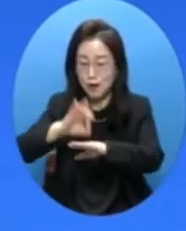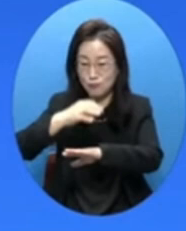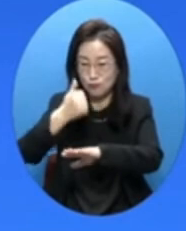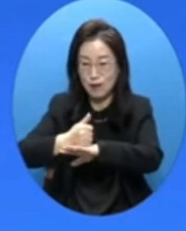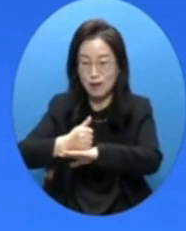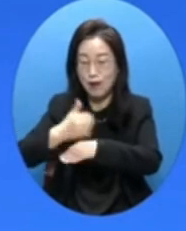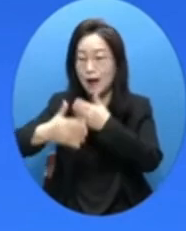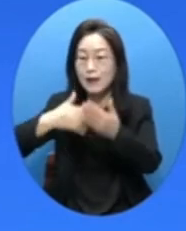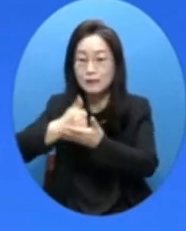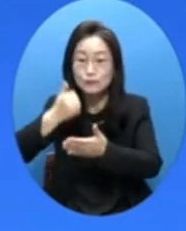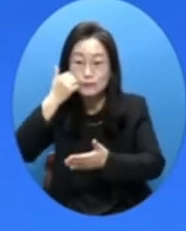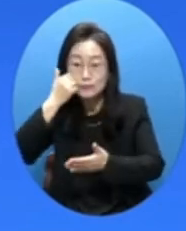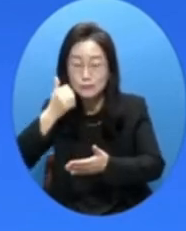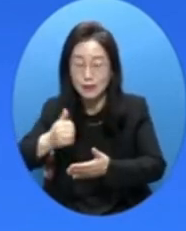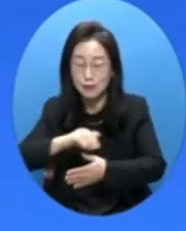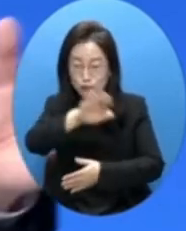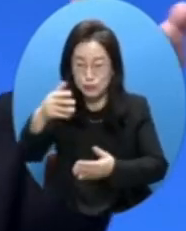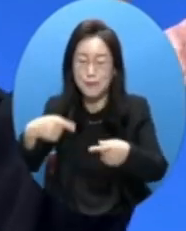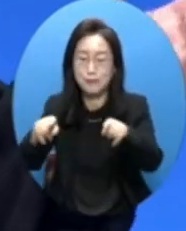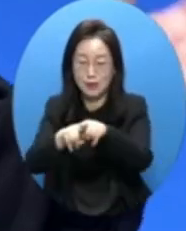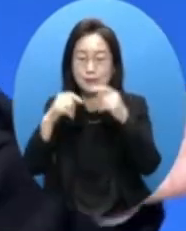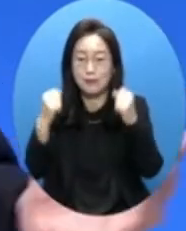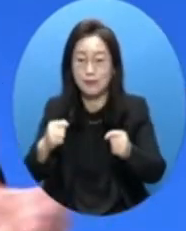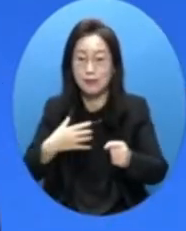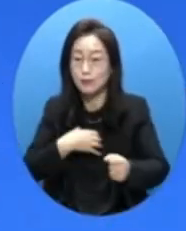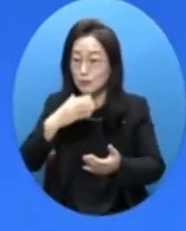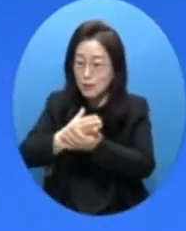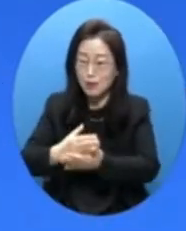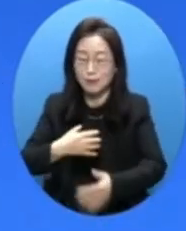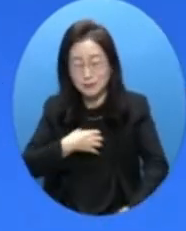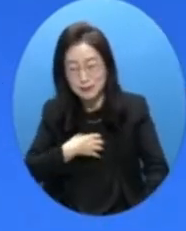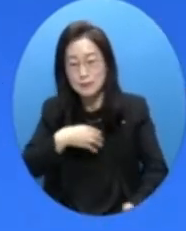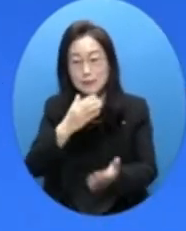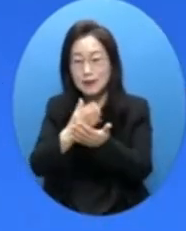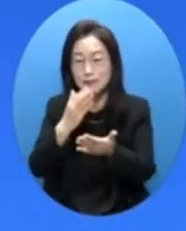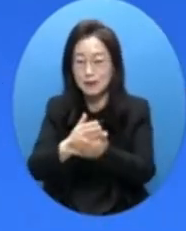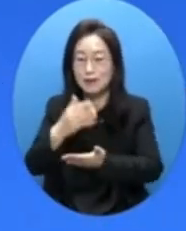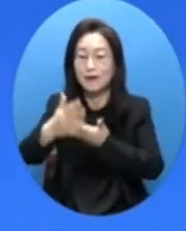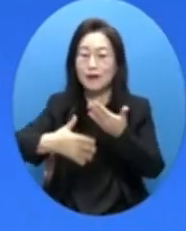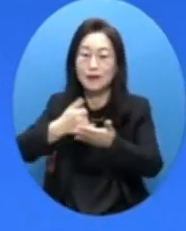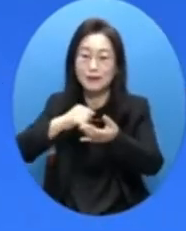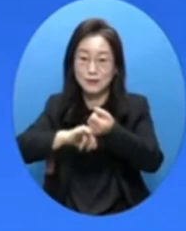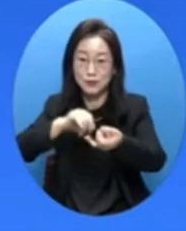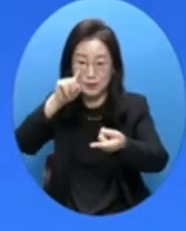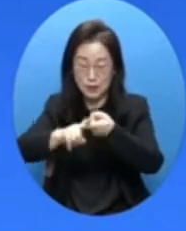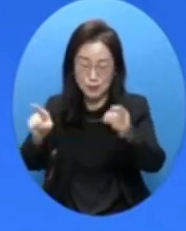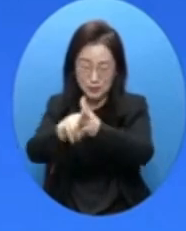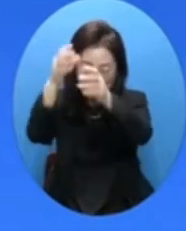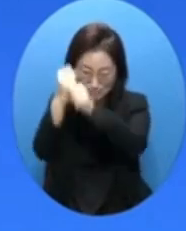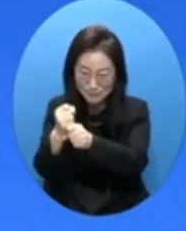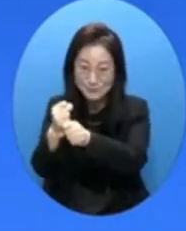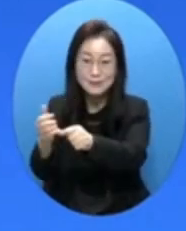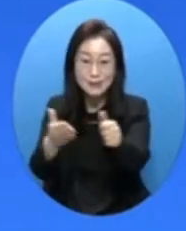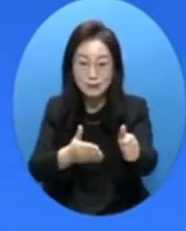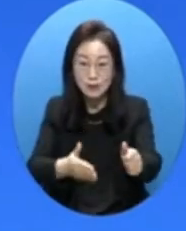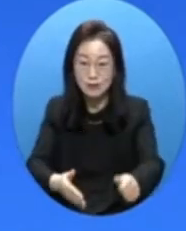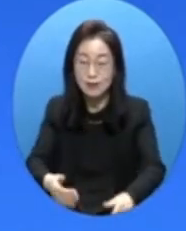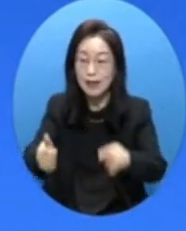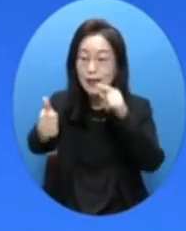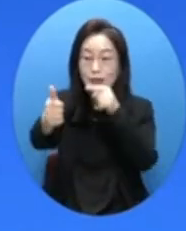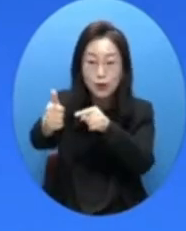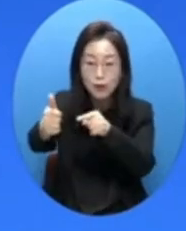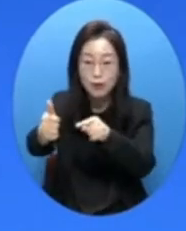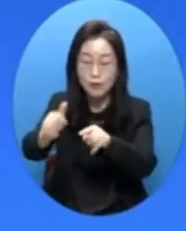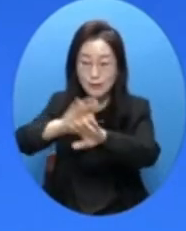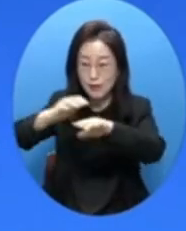함께 하시기 때문인 것입니다. 염려하지 마십시오. 걱정하지 마십시오. 하나님의 약속의 말씀을 붙잡고 나가시기 바랍니다. 너를